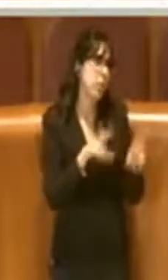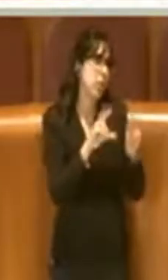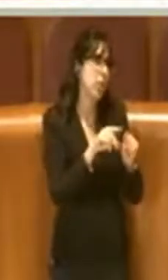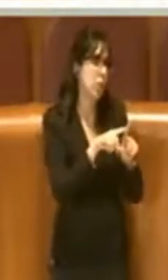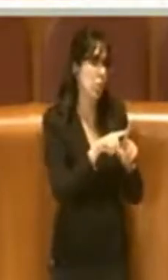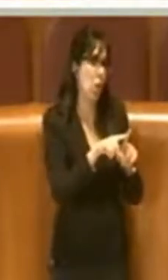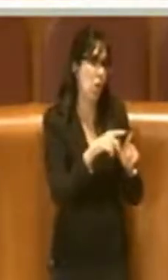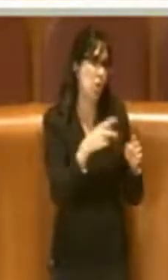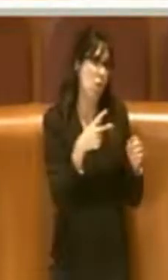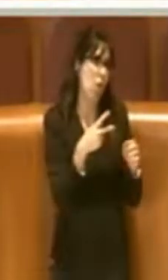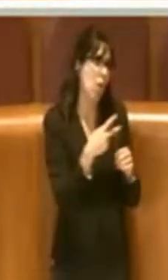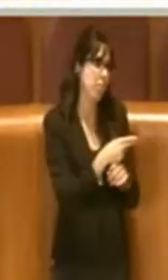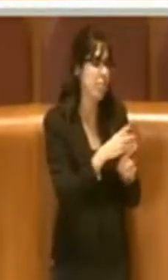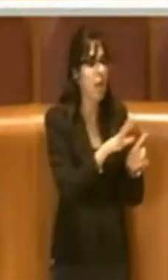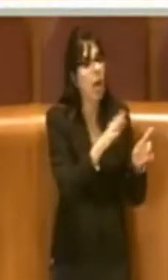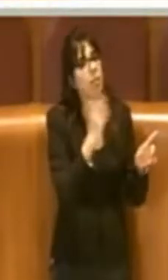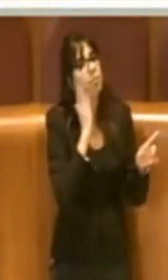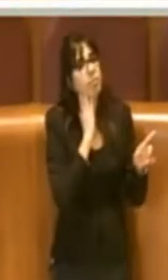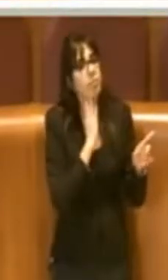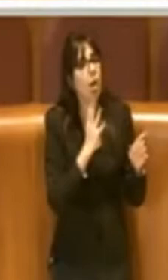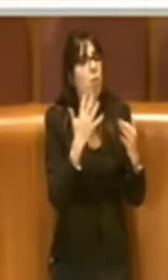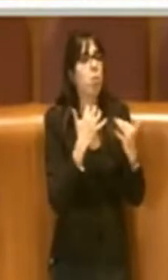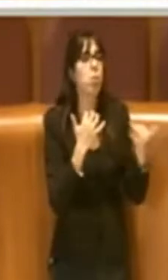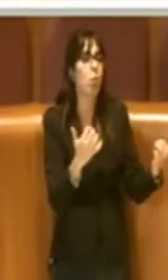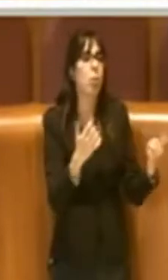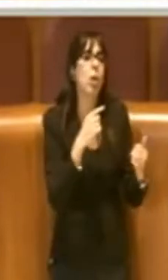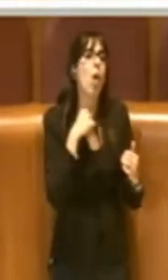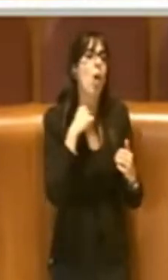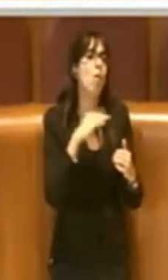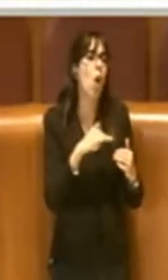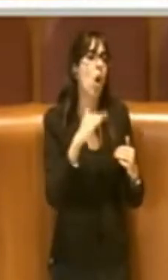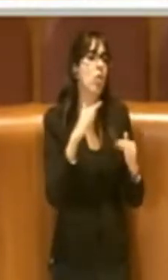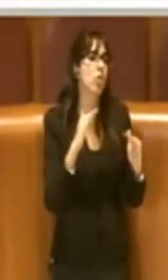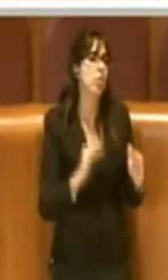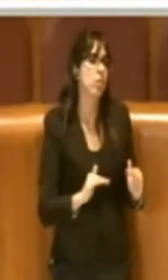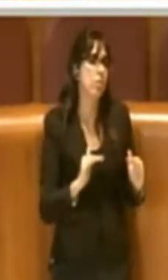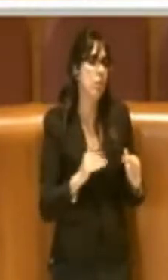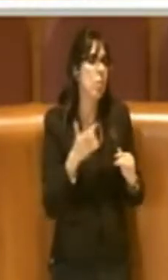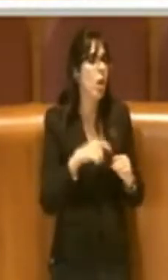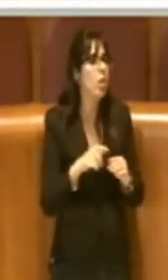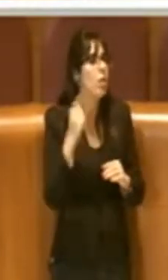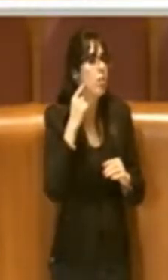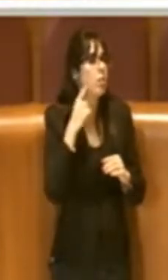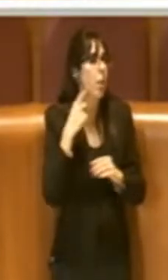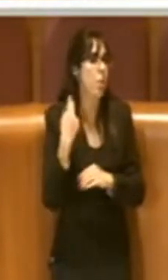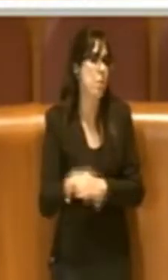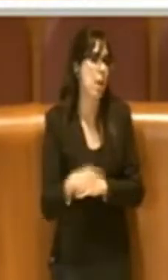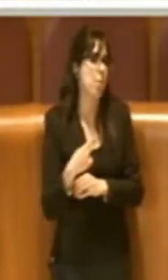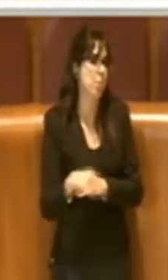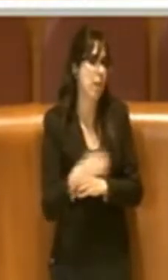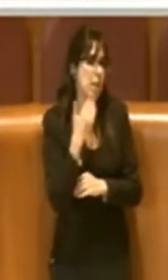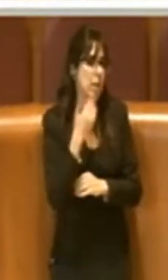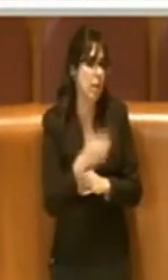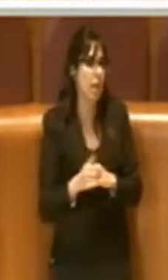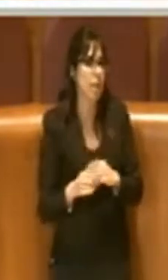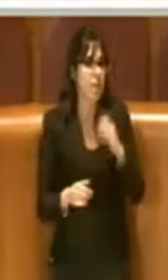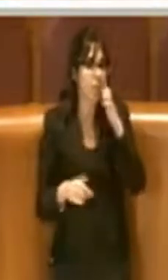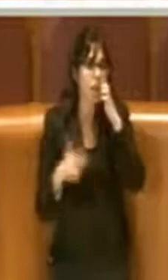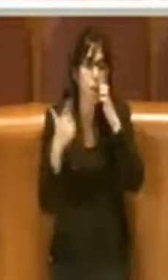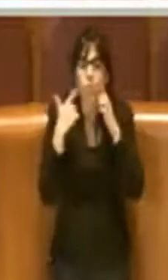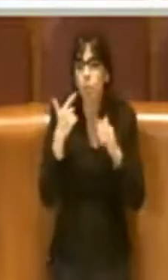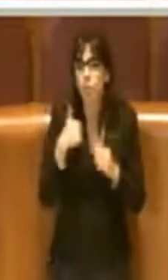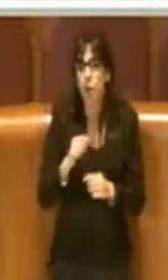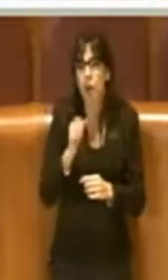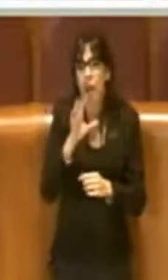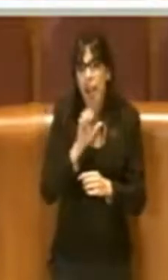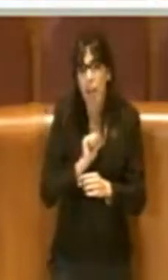al pubblico presente in sala di abbassare il tono di voce, non si riesce a sentire. Grazie. Purtroppo capisco che è